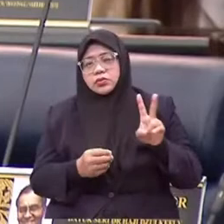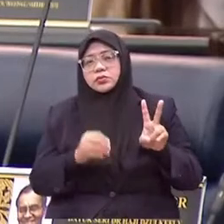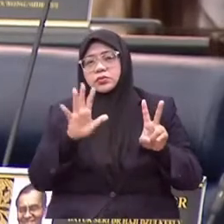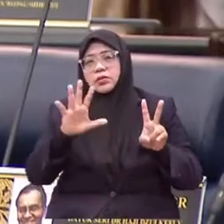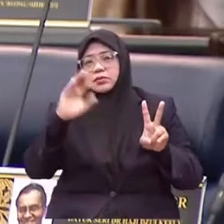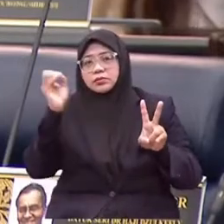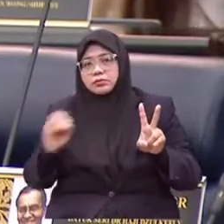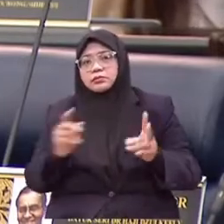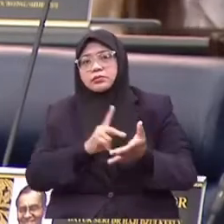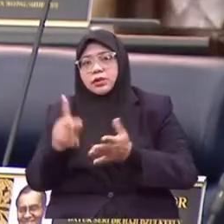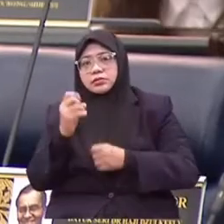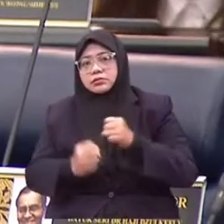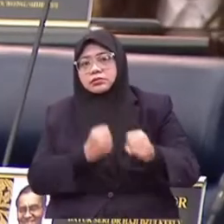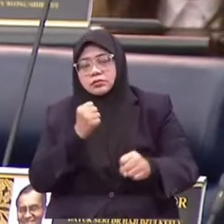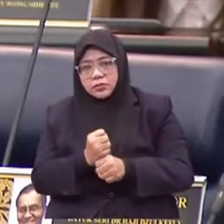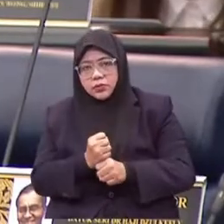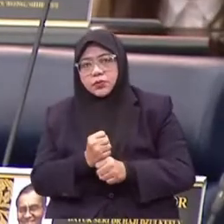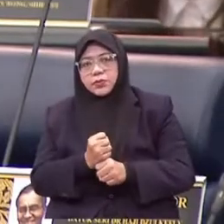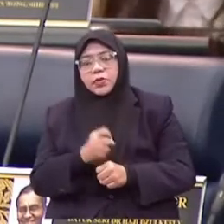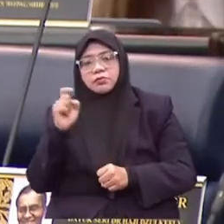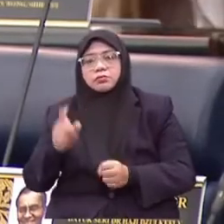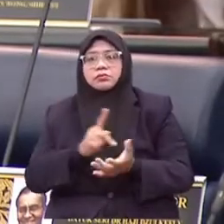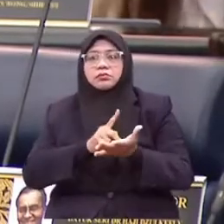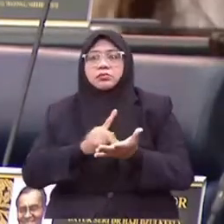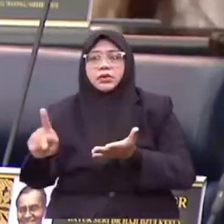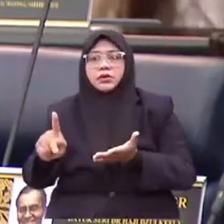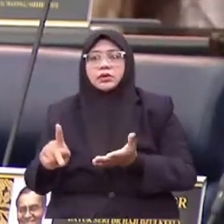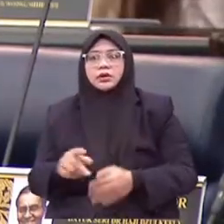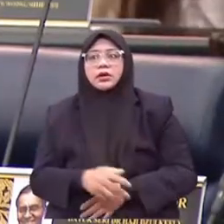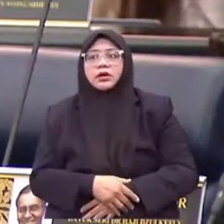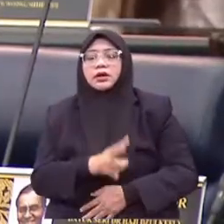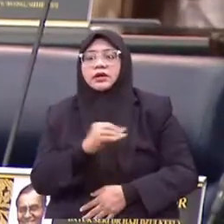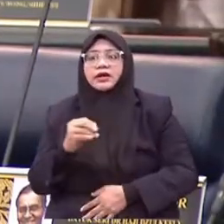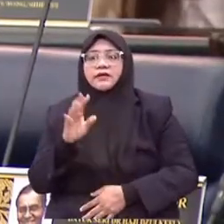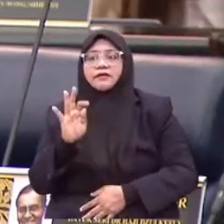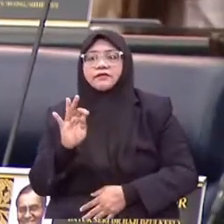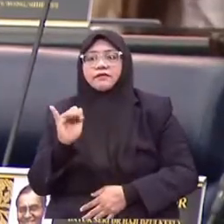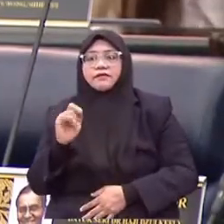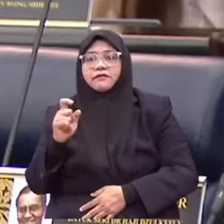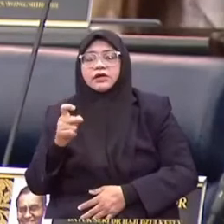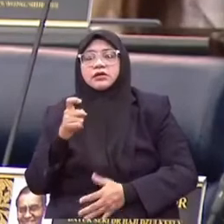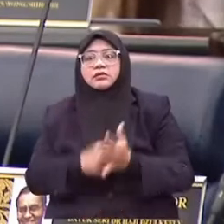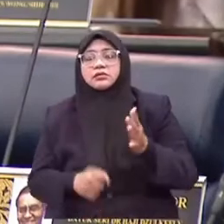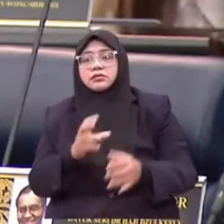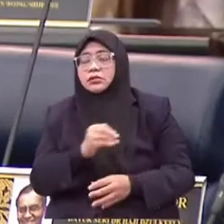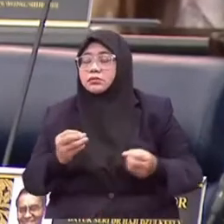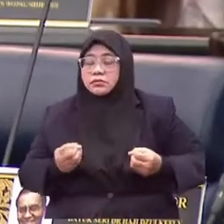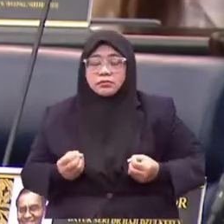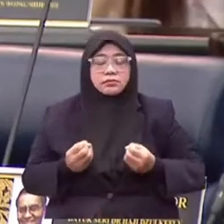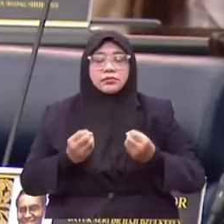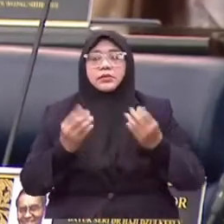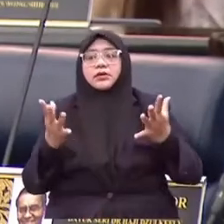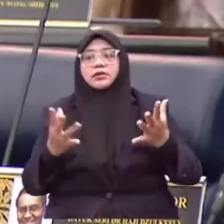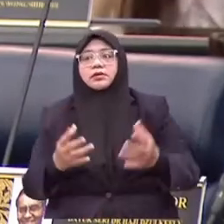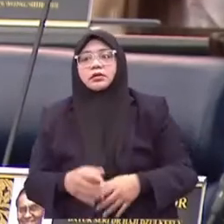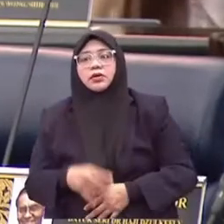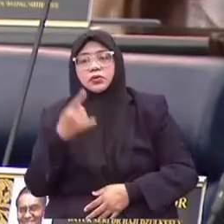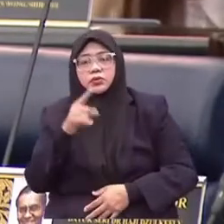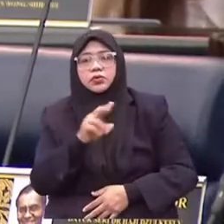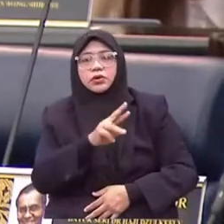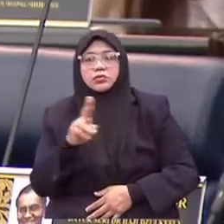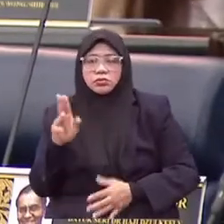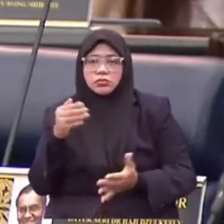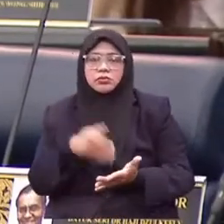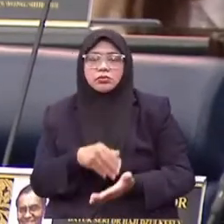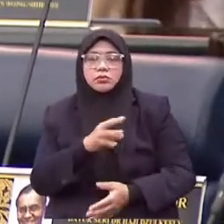25/100 bayaran tahunan yang kita kena bayar adalah fix cost ia bermaksud bahwa banyak ruang untuk perundingan